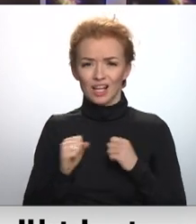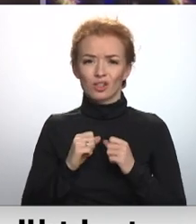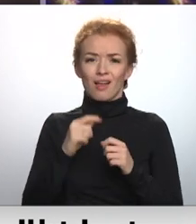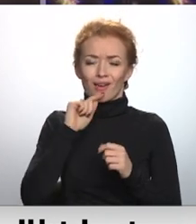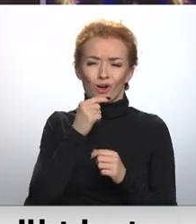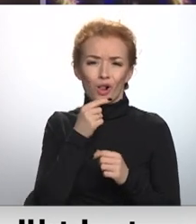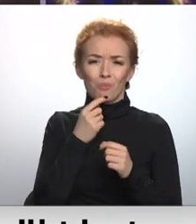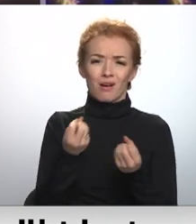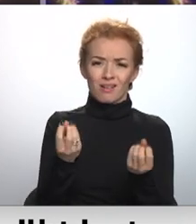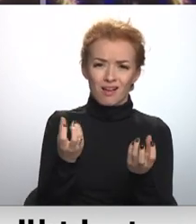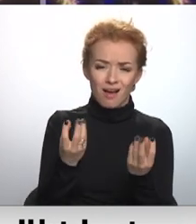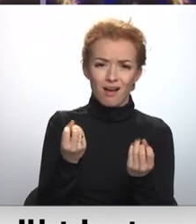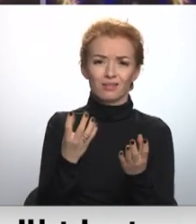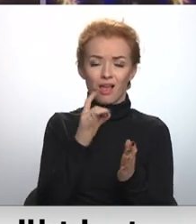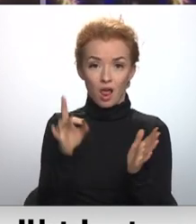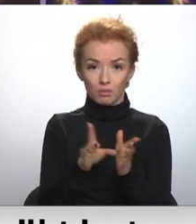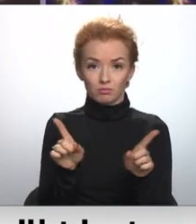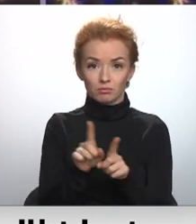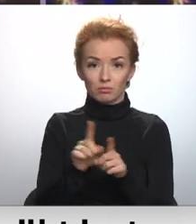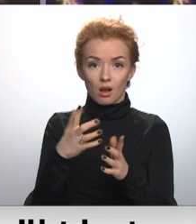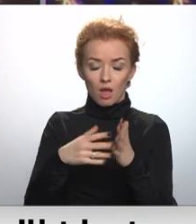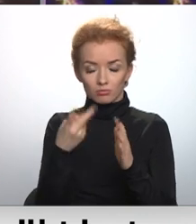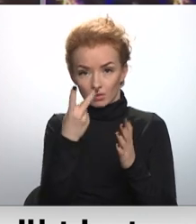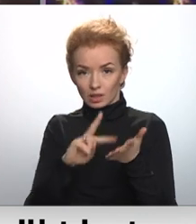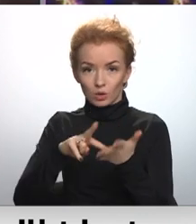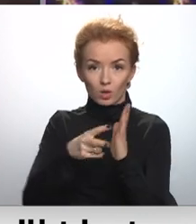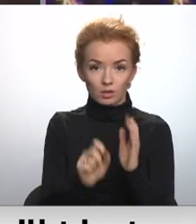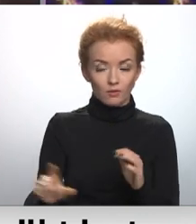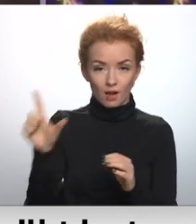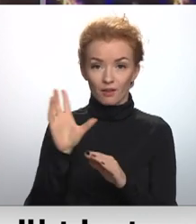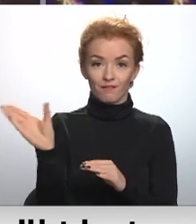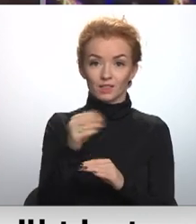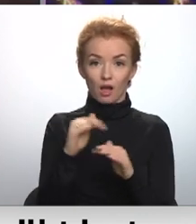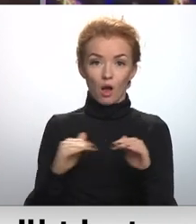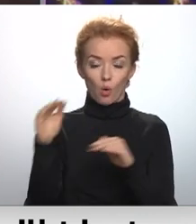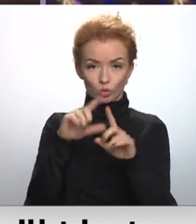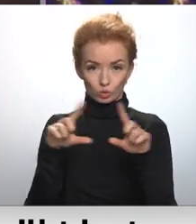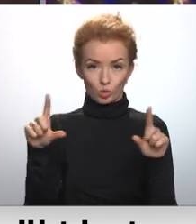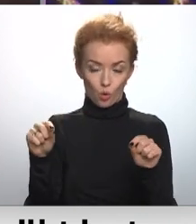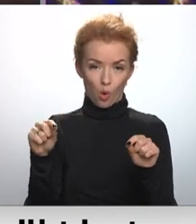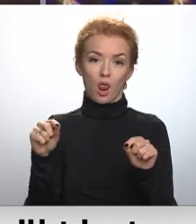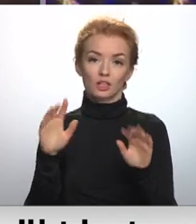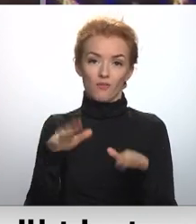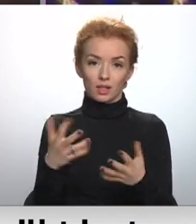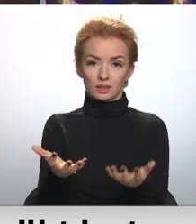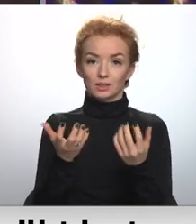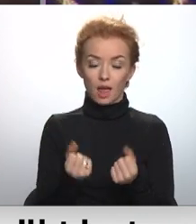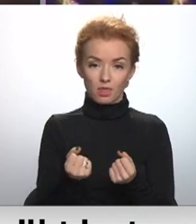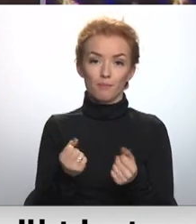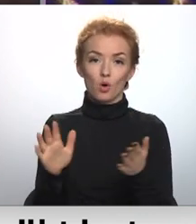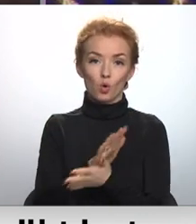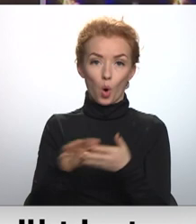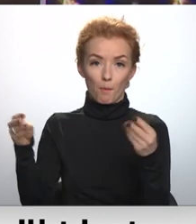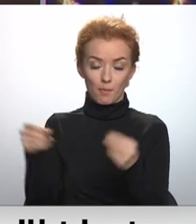gan elektrību, vairāk nekā dubultojušies. Nākamgad visas augstskolas gan varot cerēt uz kompensāciju no Izglītības un